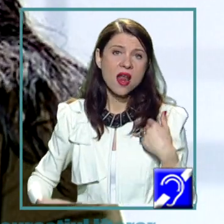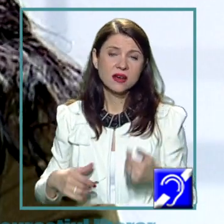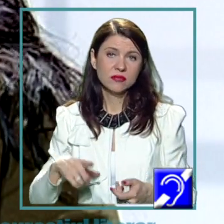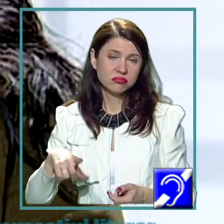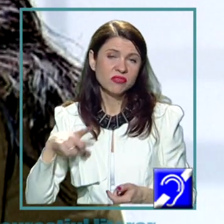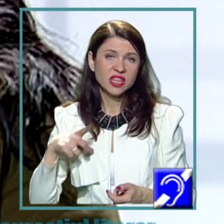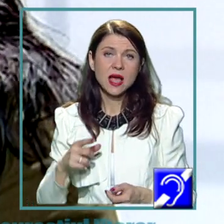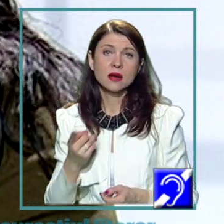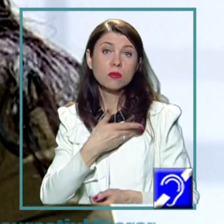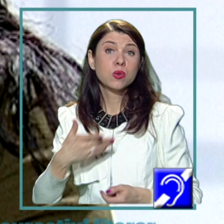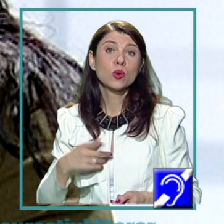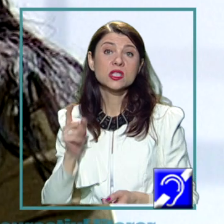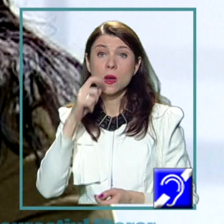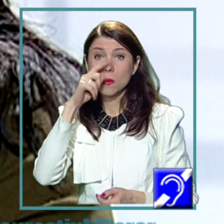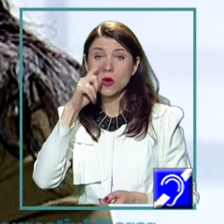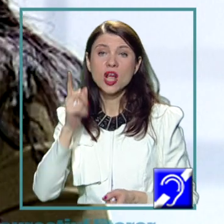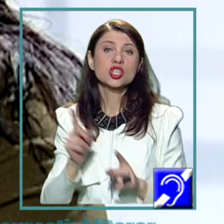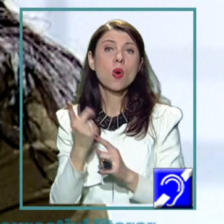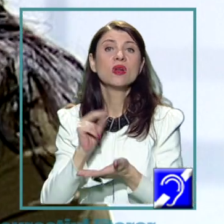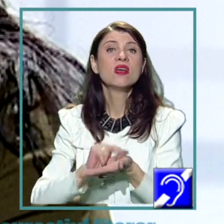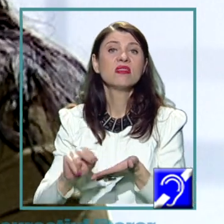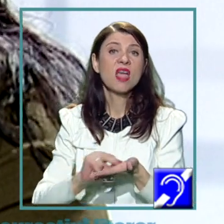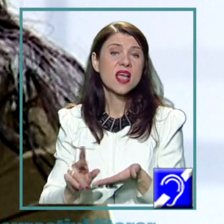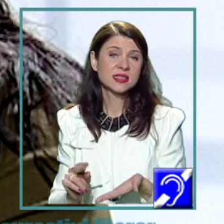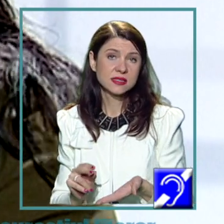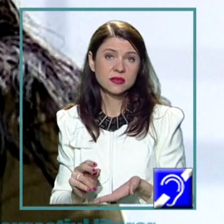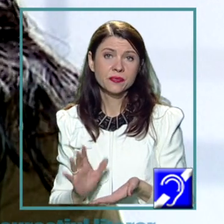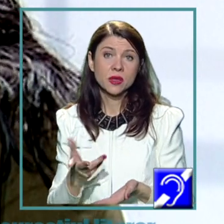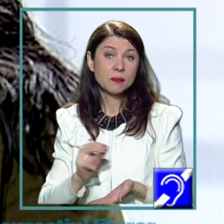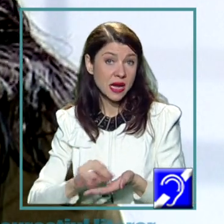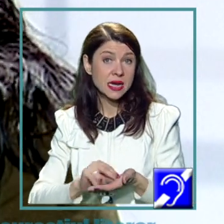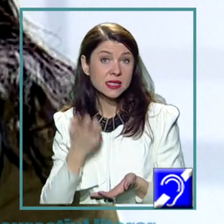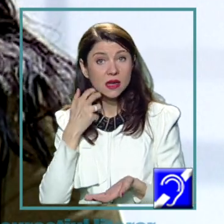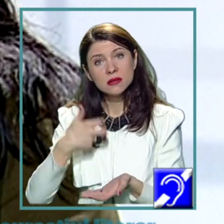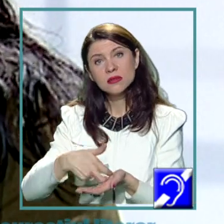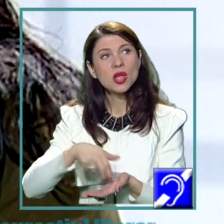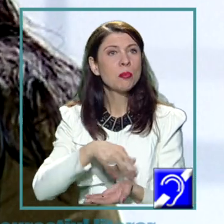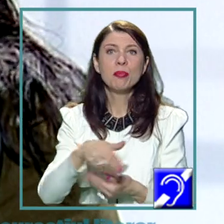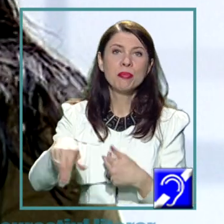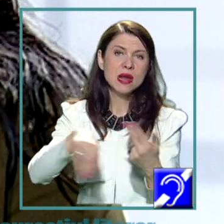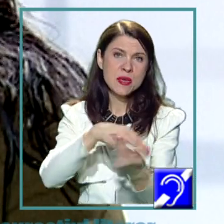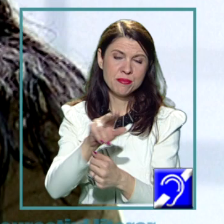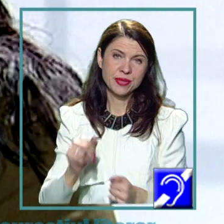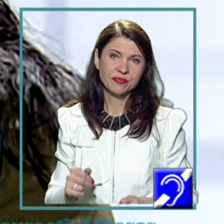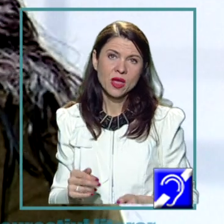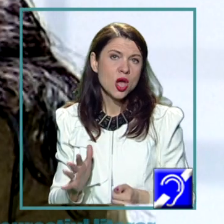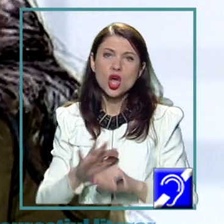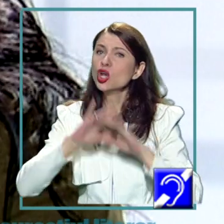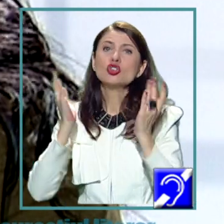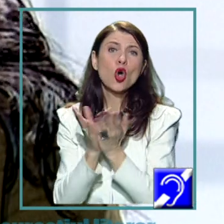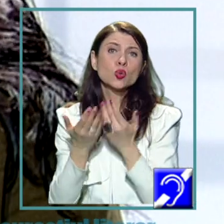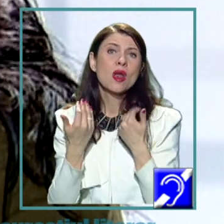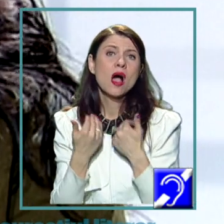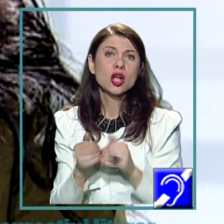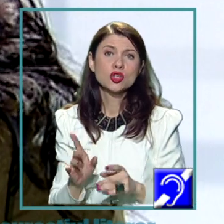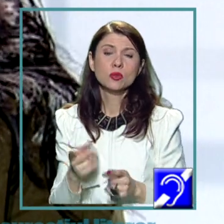un București, e un oraș ca un text pe care îl scrii în timp ce te deplasezi prin el și așa mai departe. Deci totul a pornit de